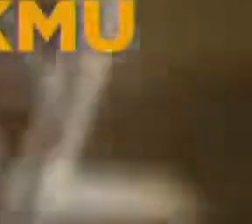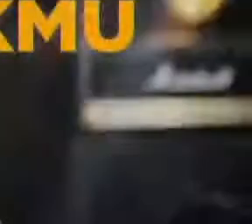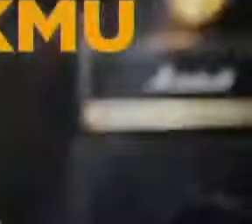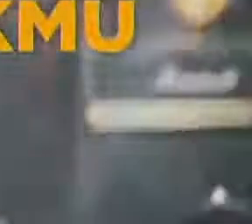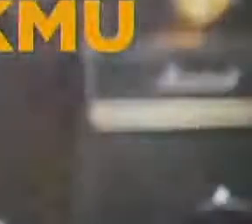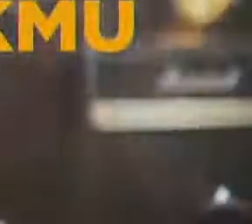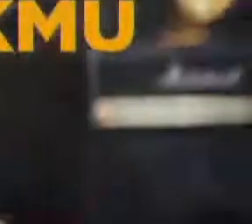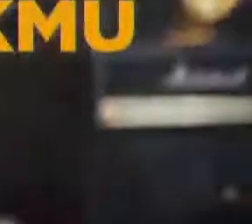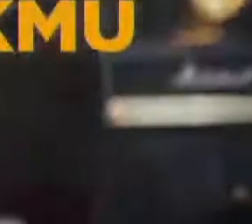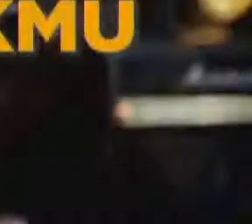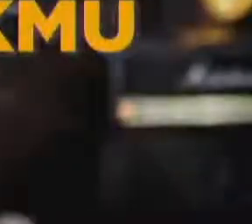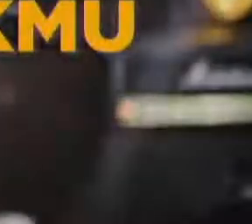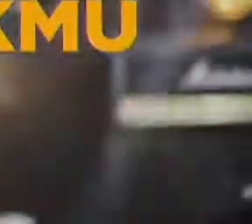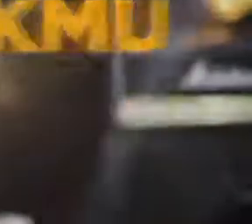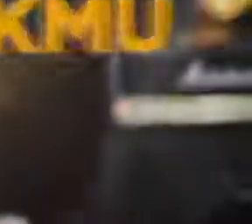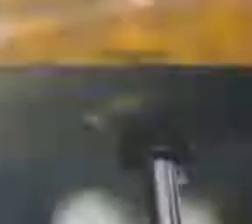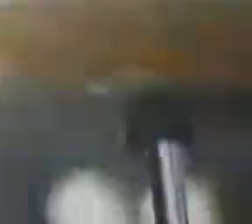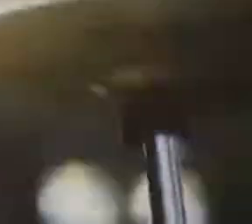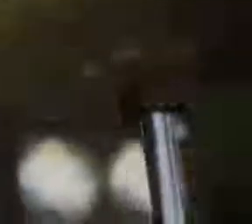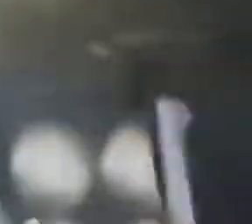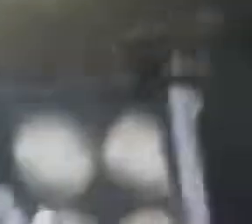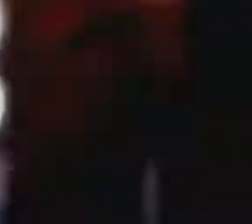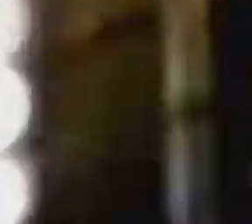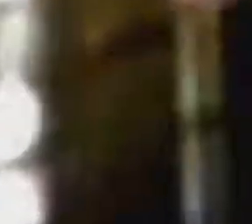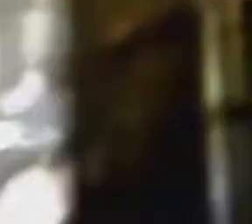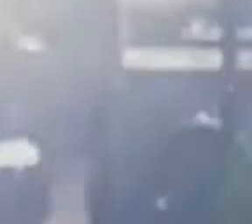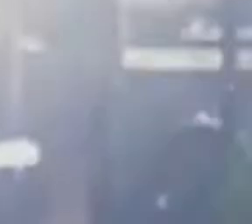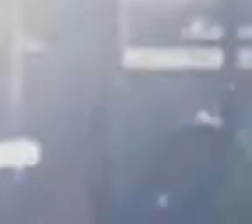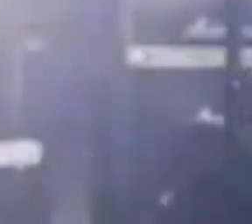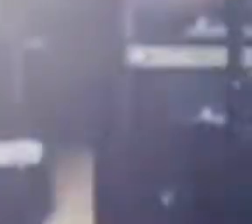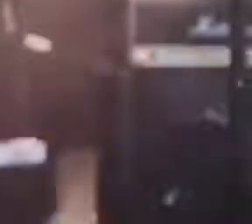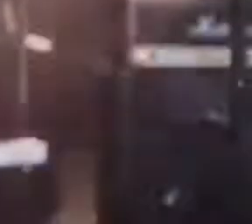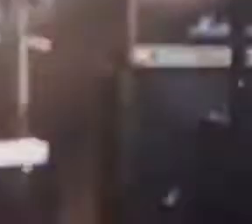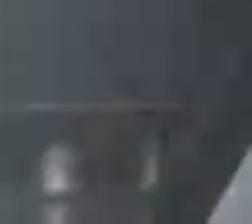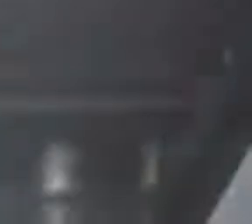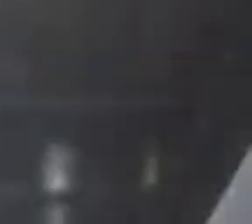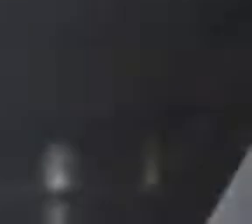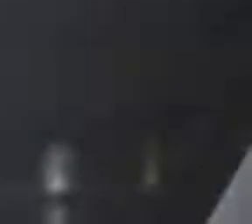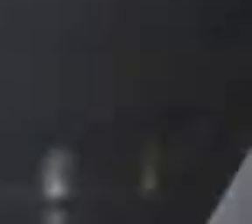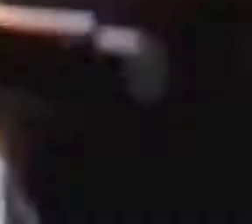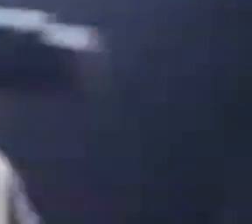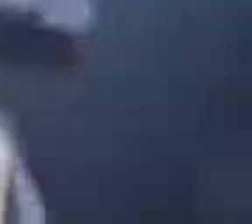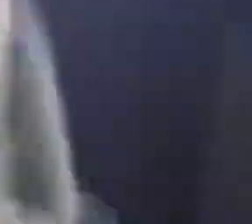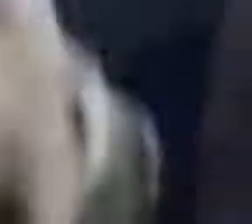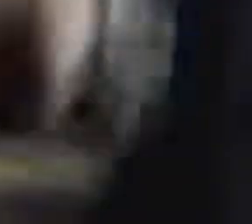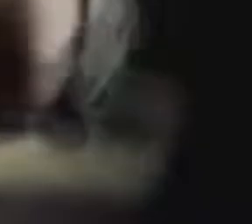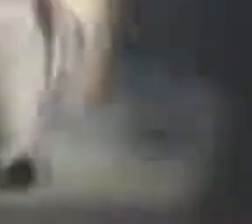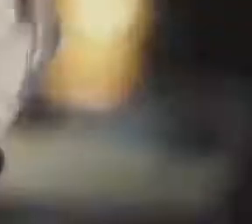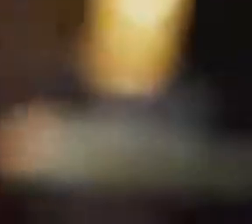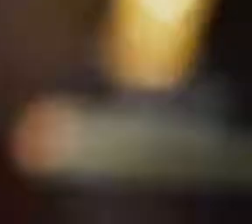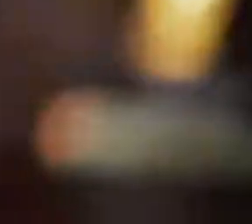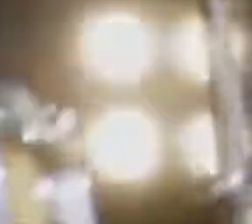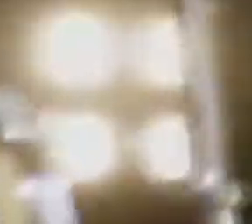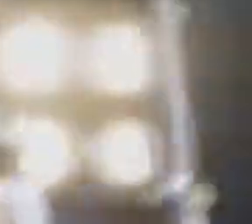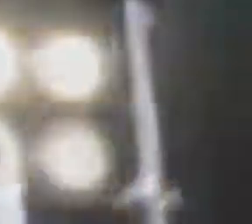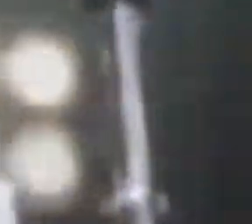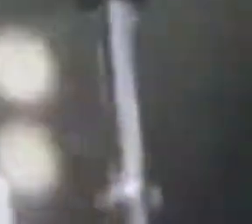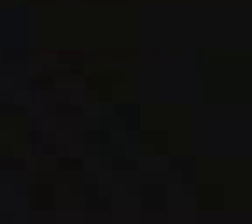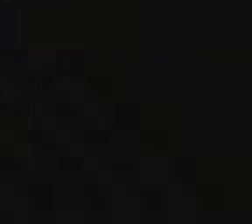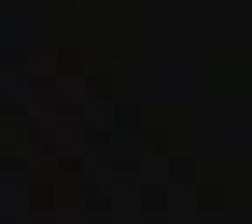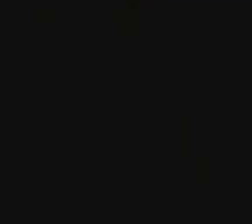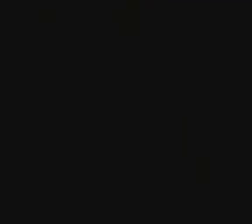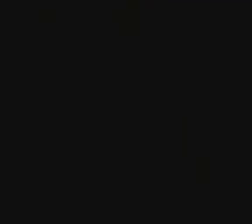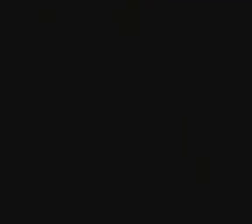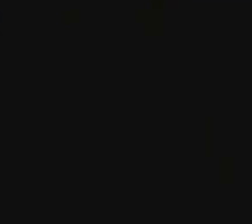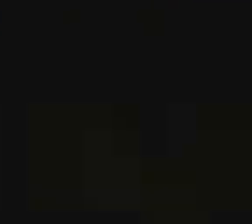jaga jarakmu, hindari kerumunan, jaga